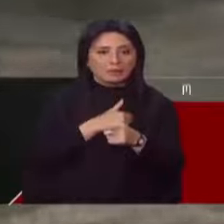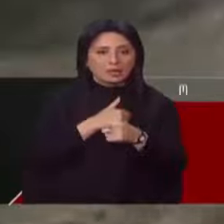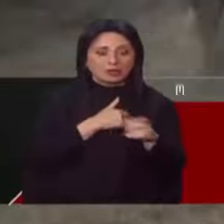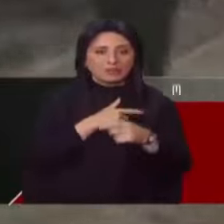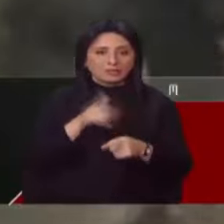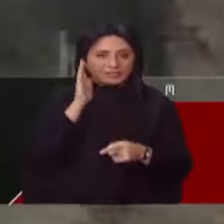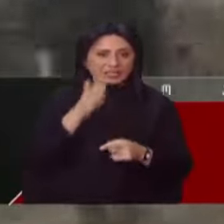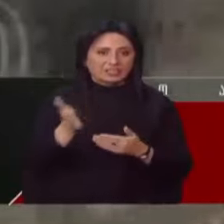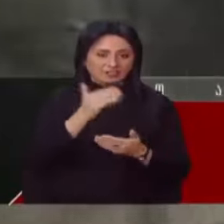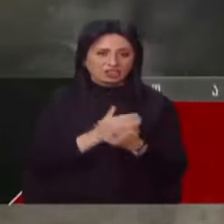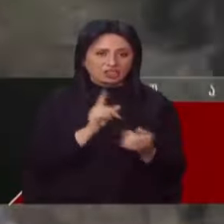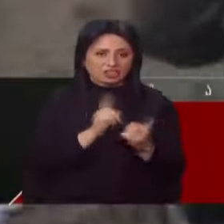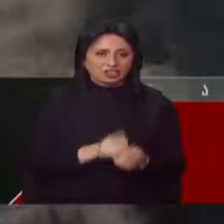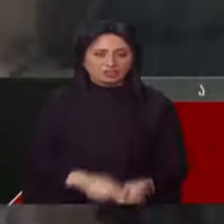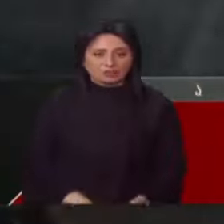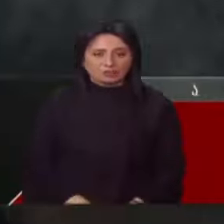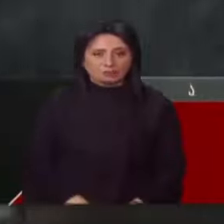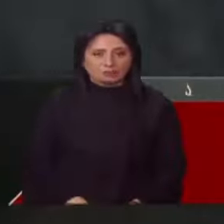ამანებროესქებ შ